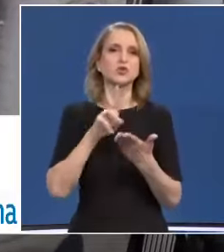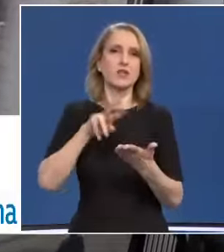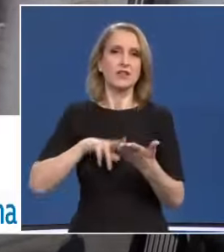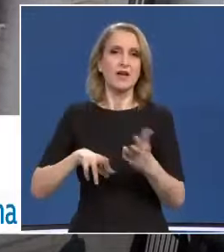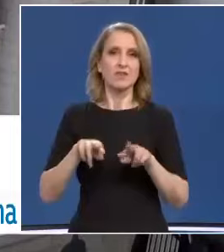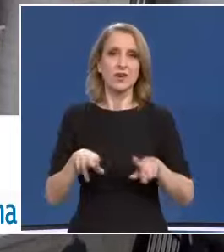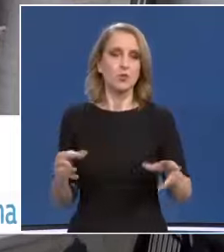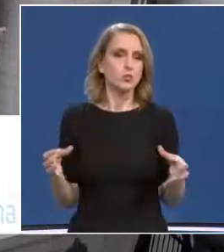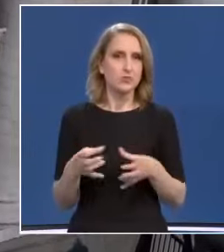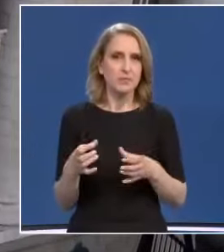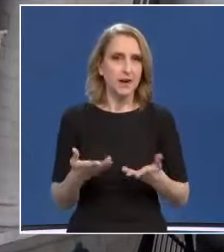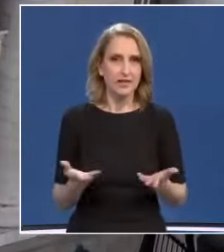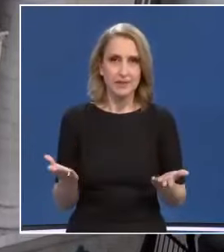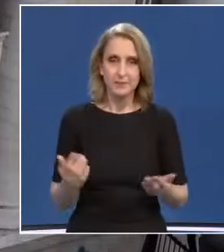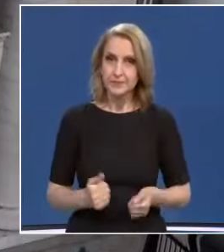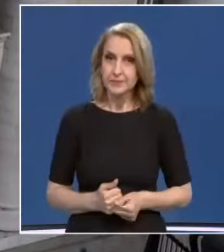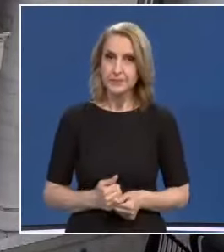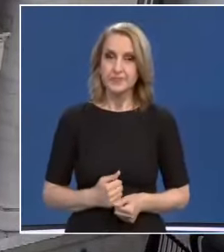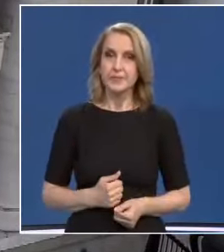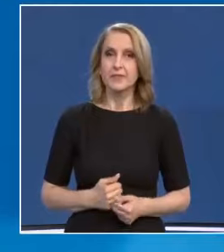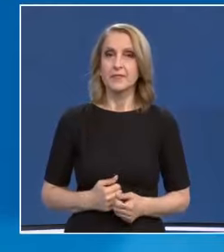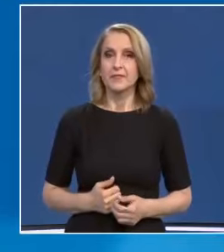За новините на Нова, Иван Кънчев.